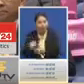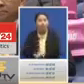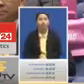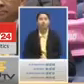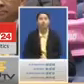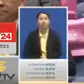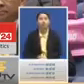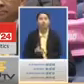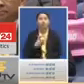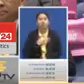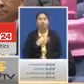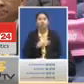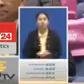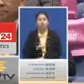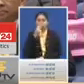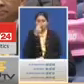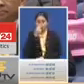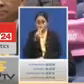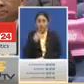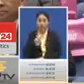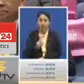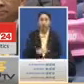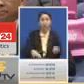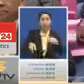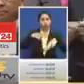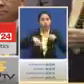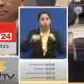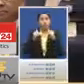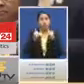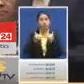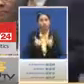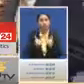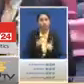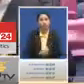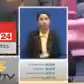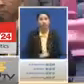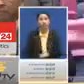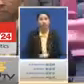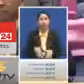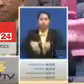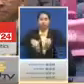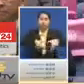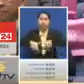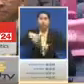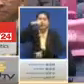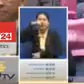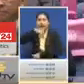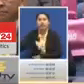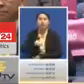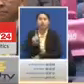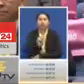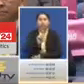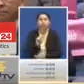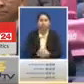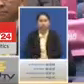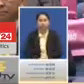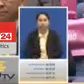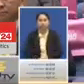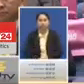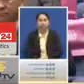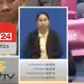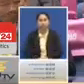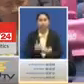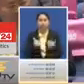ผมได้เอ็กซเรย์ดูแล้วว่านายประเทศไทยคนนี้เนี่ยเป็นอย่างไรณวันนี้ก็